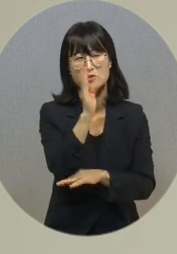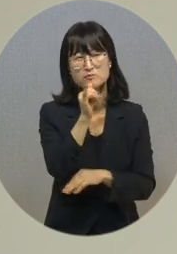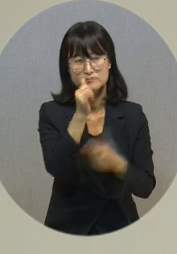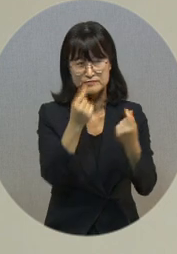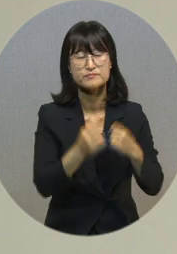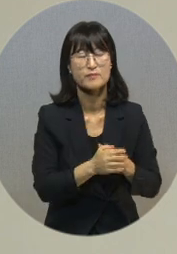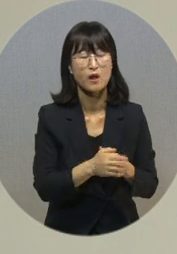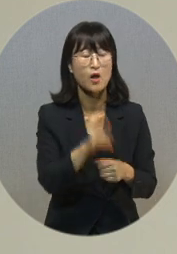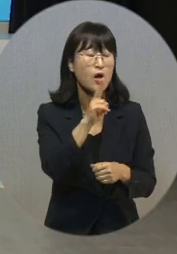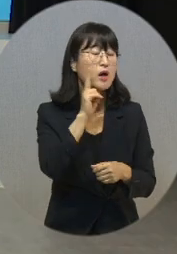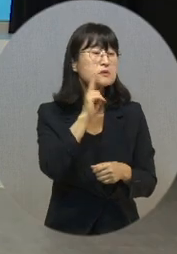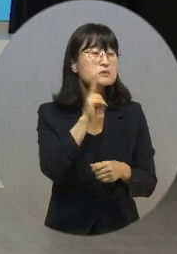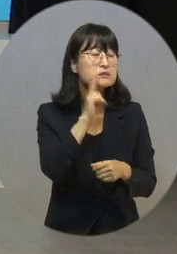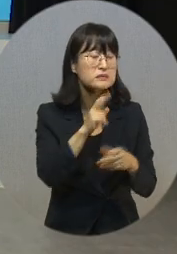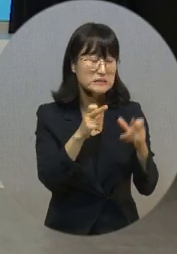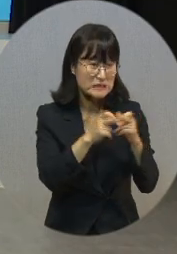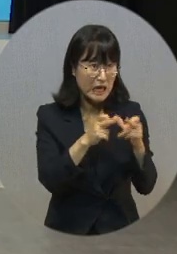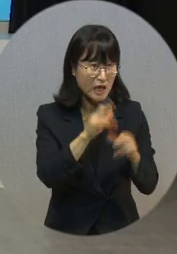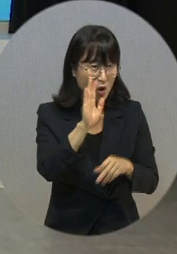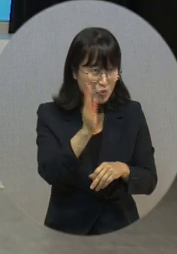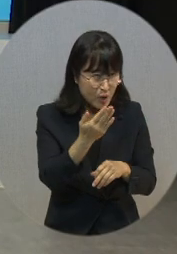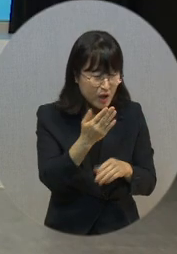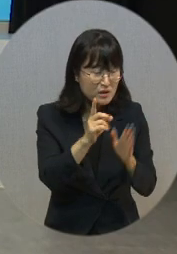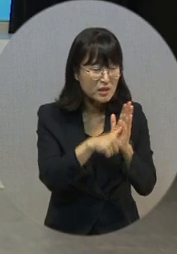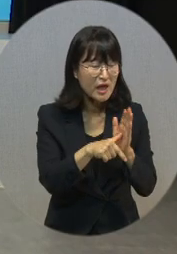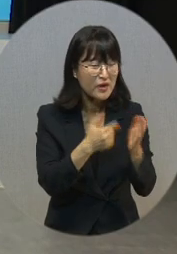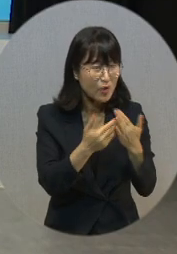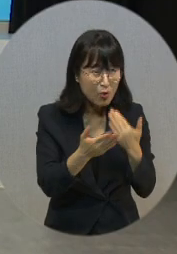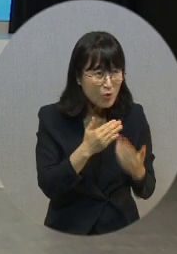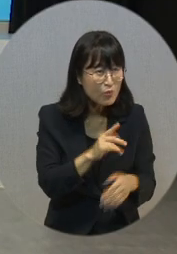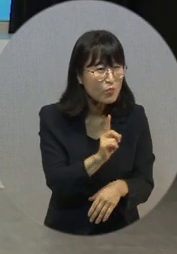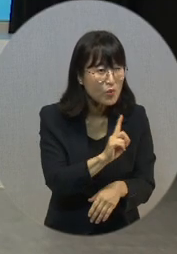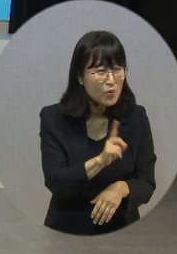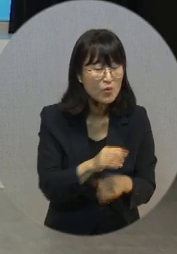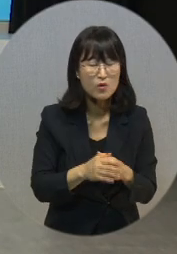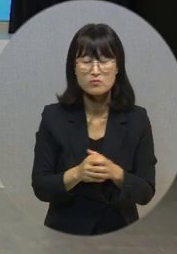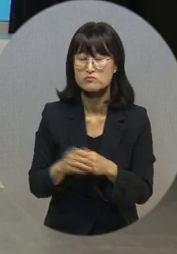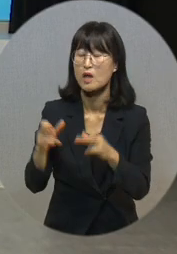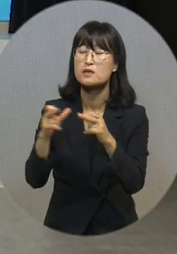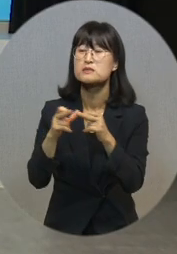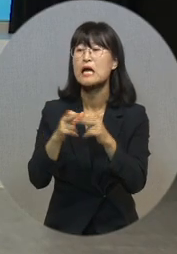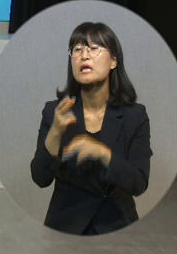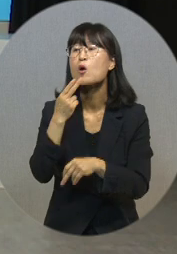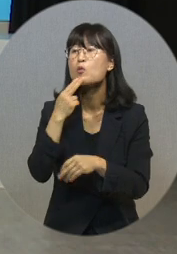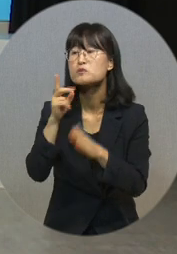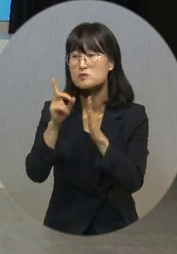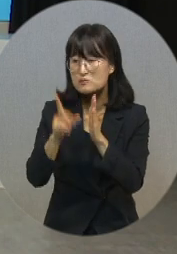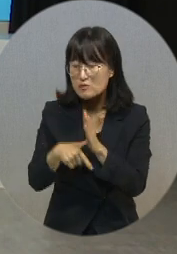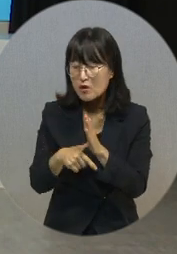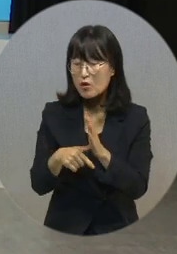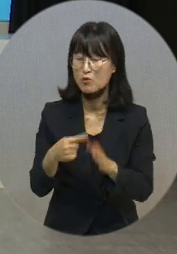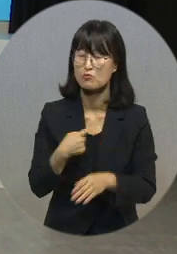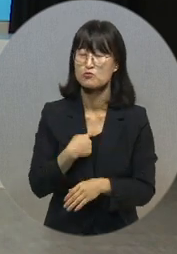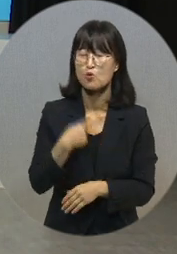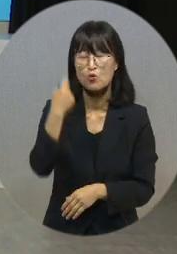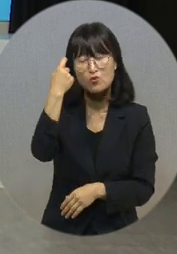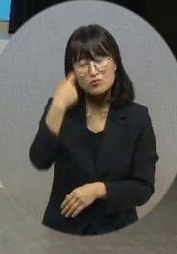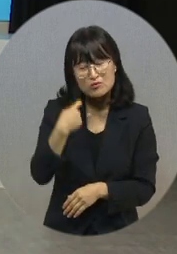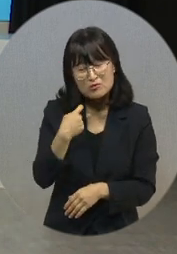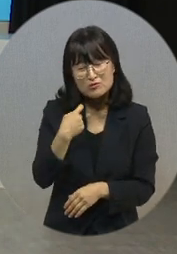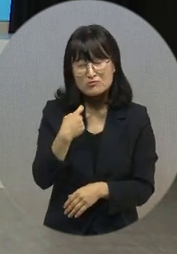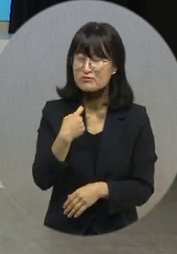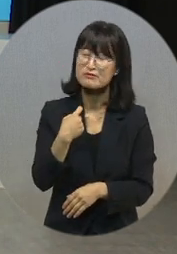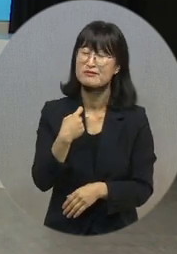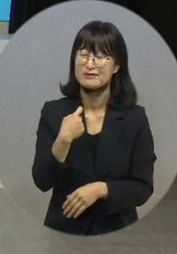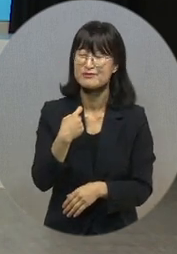그런 걸 많이 겪으셨던 거예요? 장애가 생기기 전에는 네. 어떻게 보면은 그런 부분에 대해서 당사자로서 느끼는 부분하고는